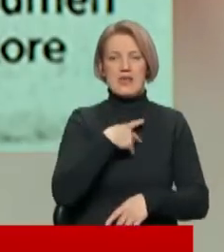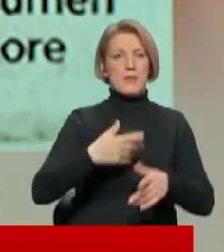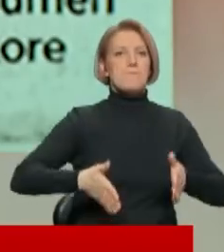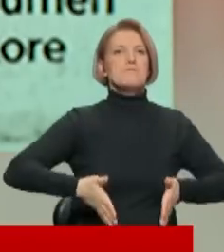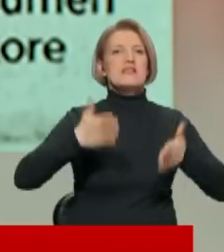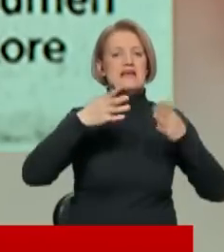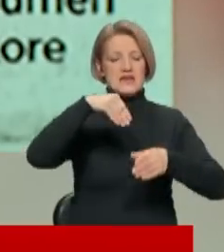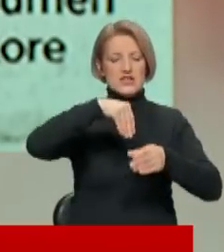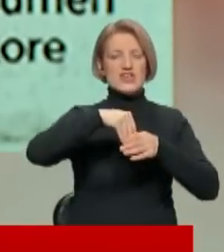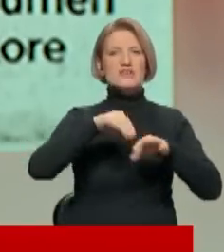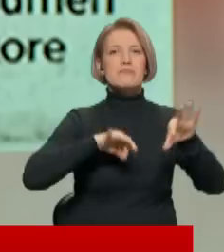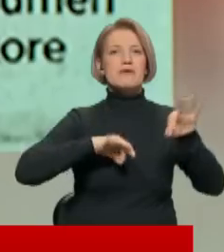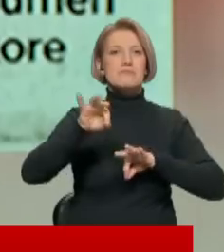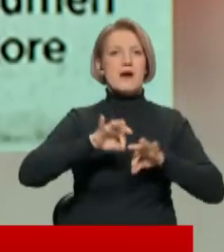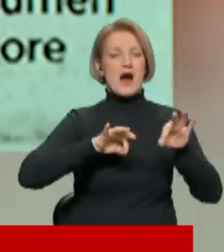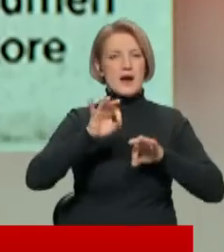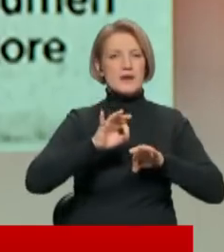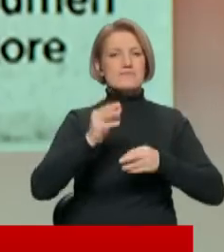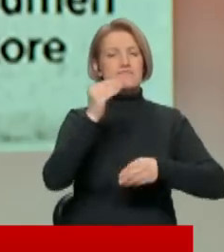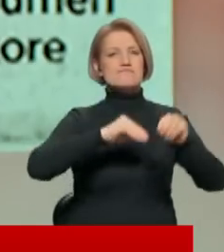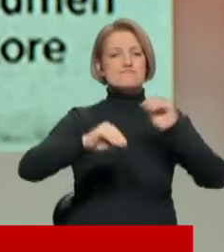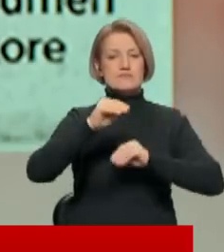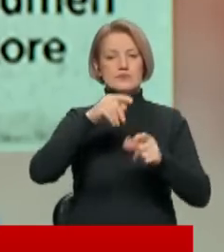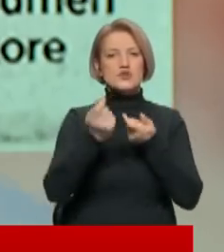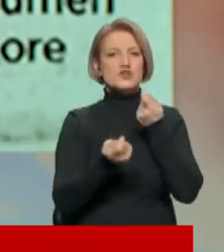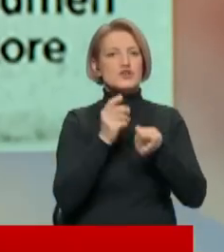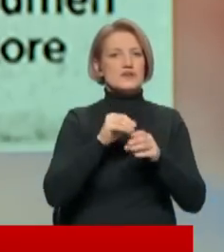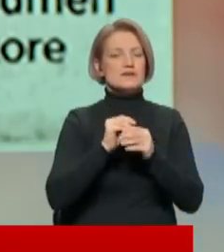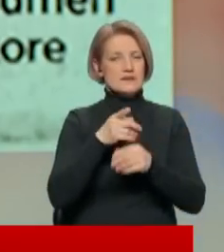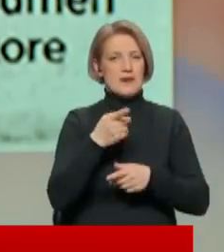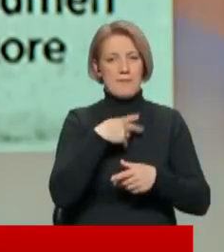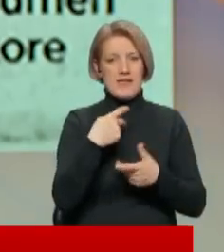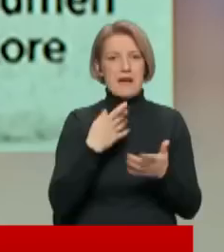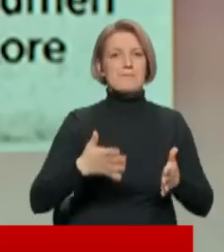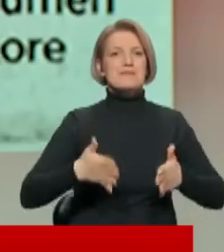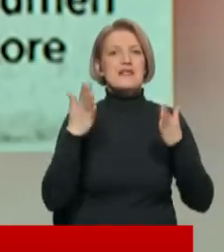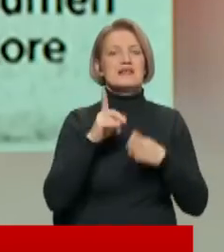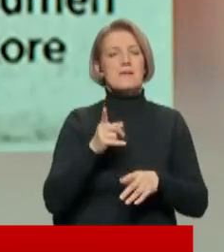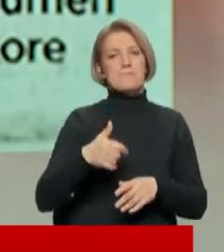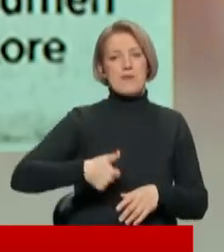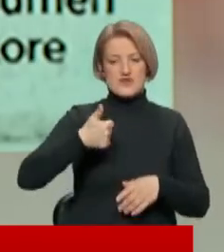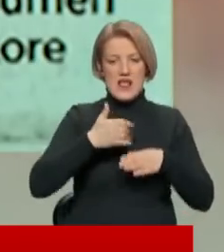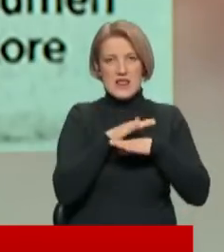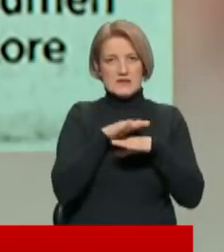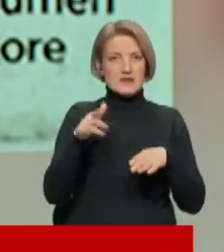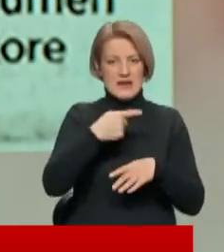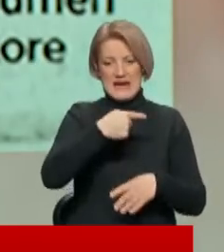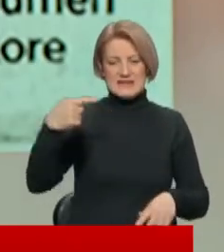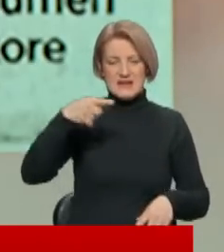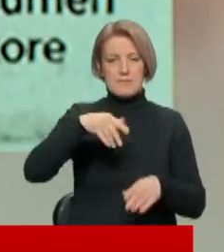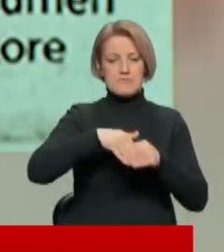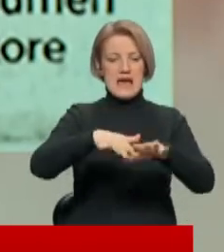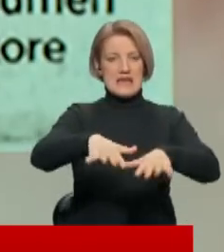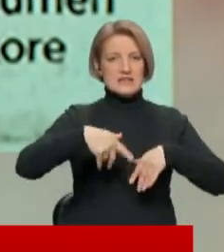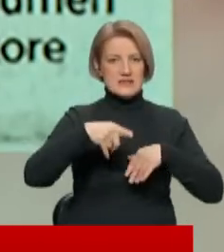binasının iç mimari ve dekorasyon işleri için harekete geçti belediye binasının başkanlık katı meclis